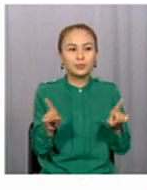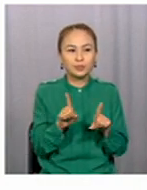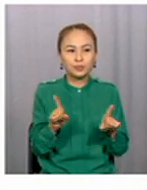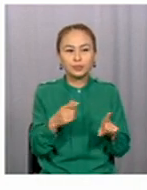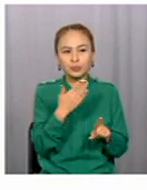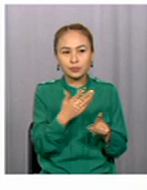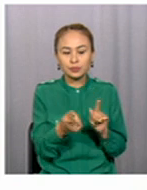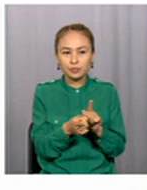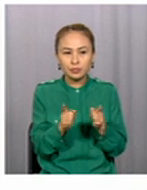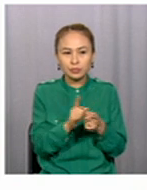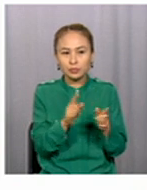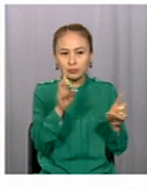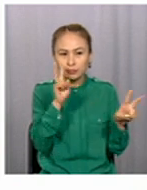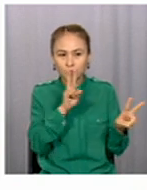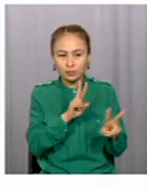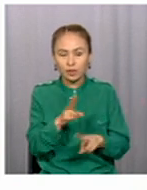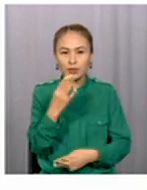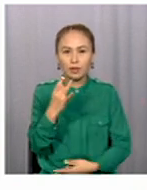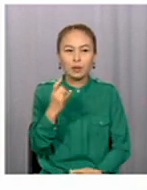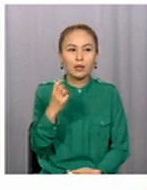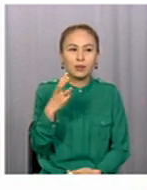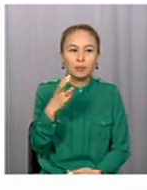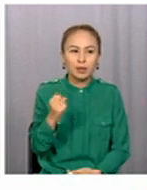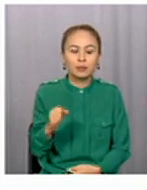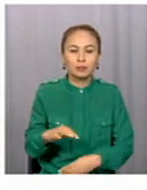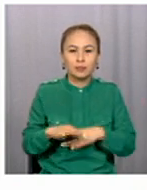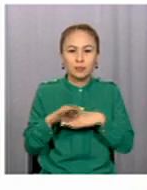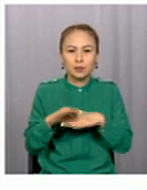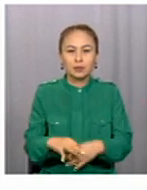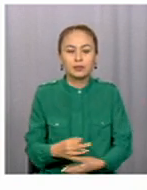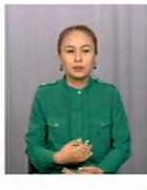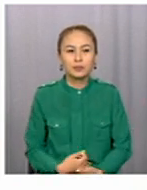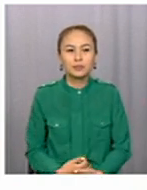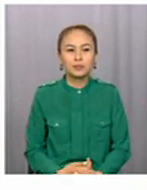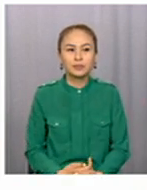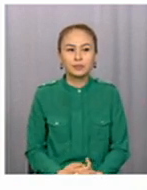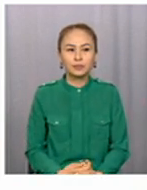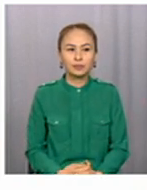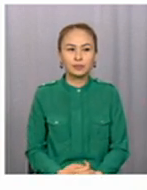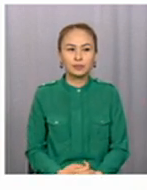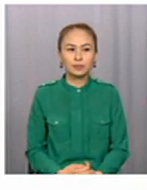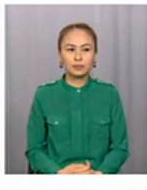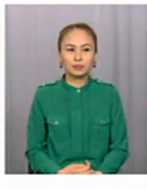және оның өзгерістерін бақылау үшін диаграммалар пайдаланылады.